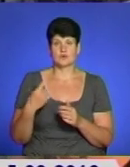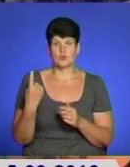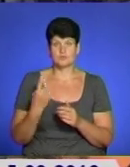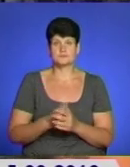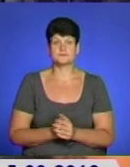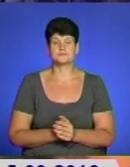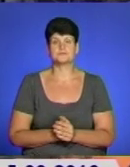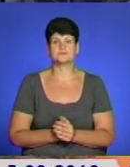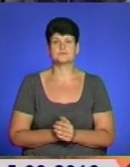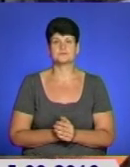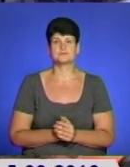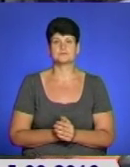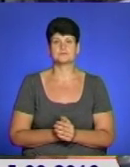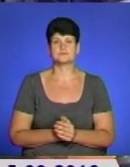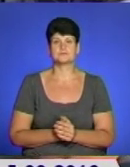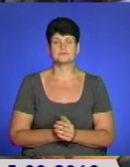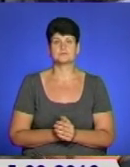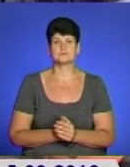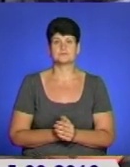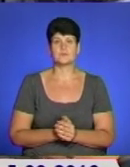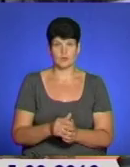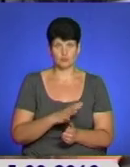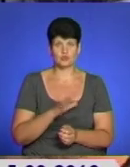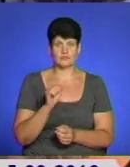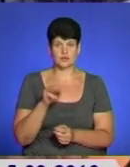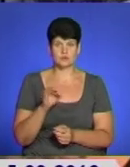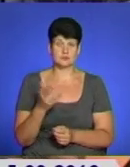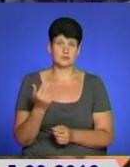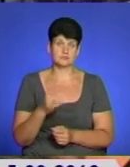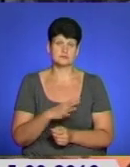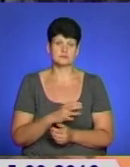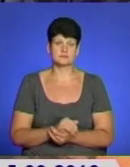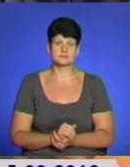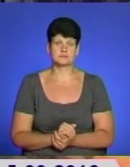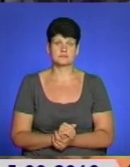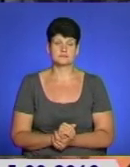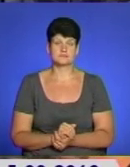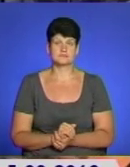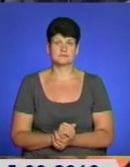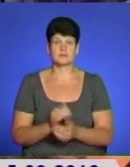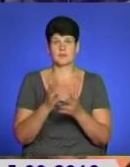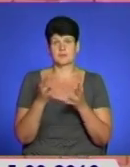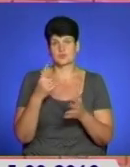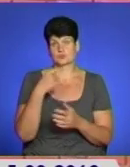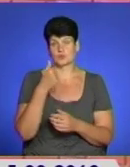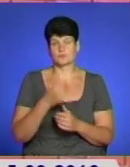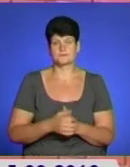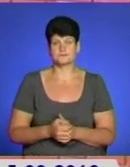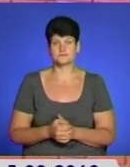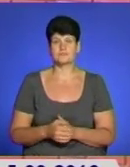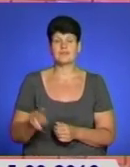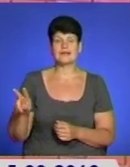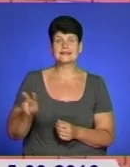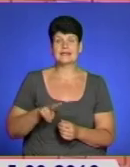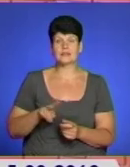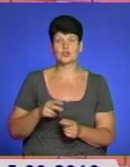хімічно-біологічного захисту. Все. Були в АТО? Так, були в АТО. Більше року часу. Директор